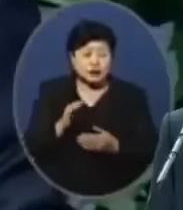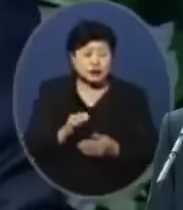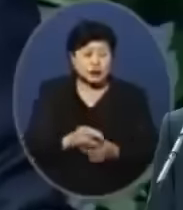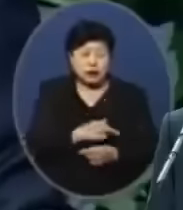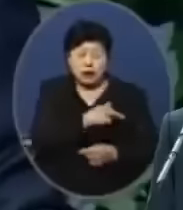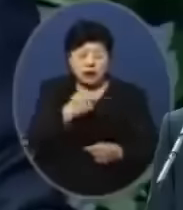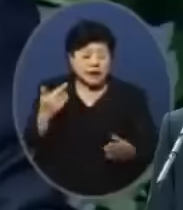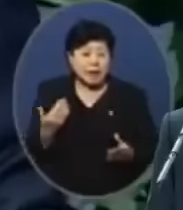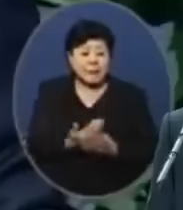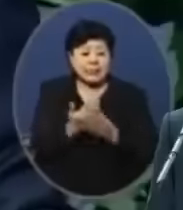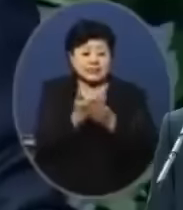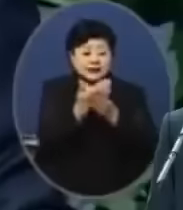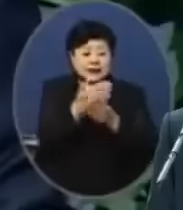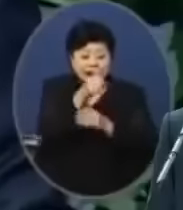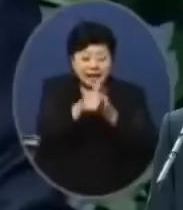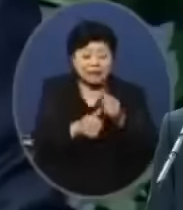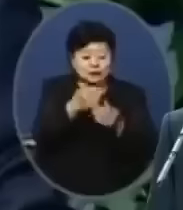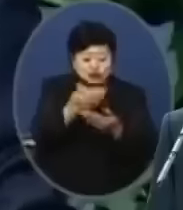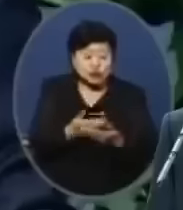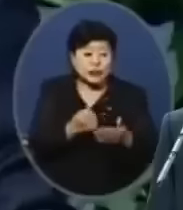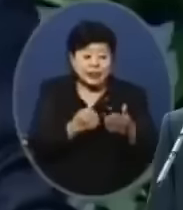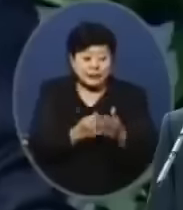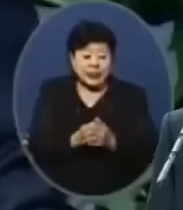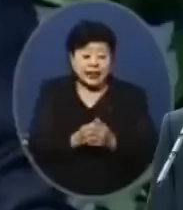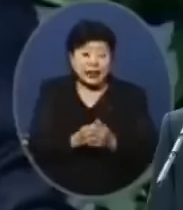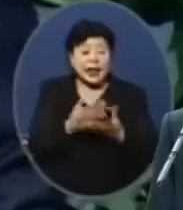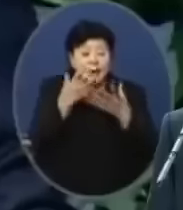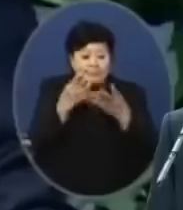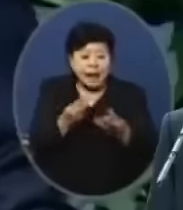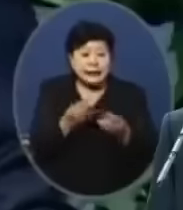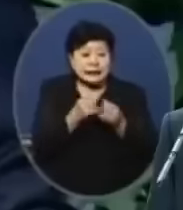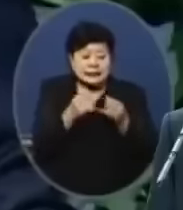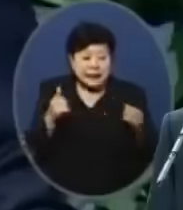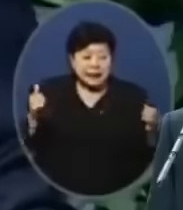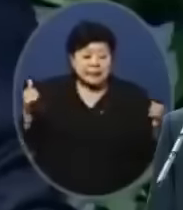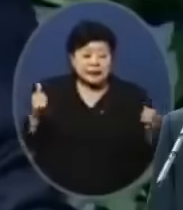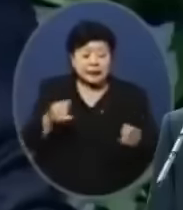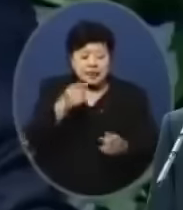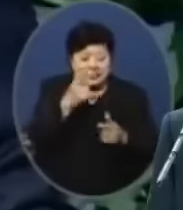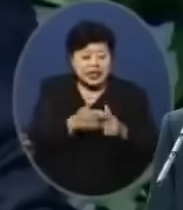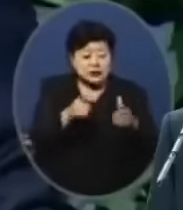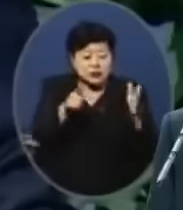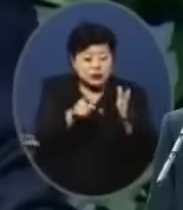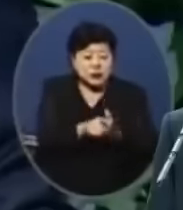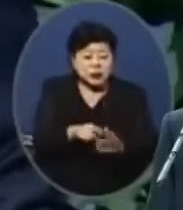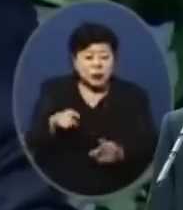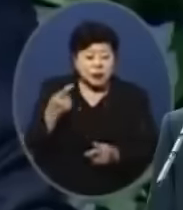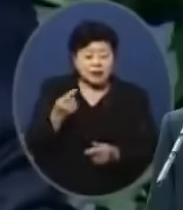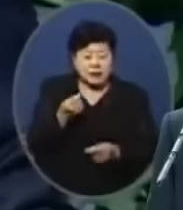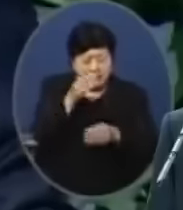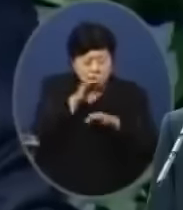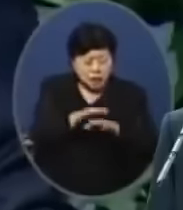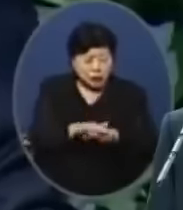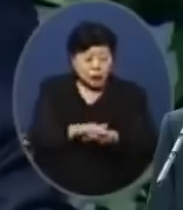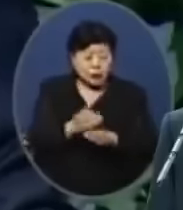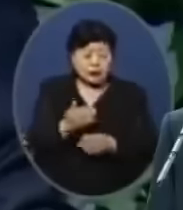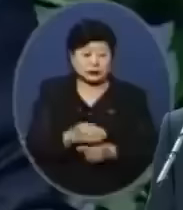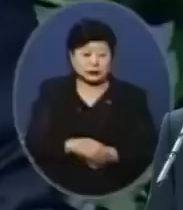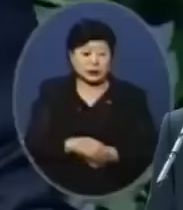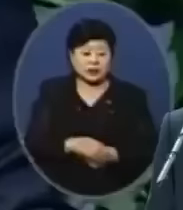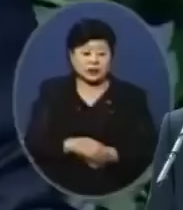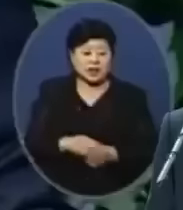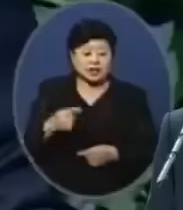거대한 부흥을 하나님이 주셔서 많은 사람들이 예수를 믿어 100만 성도밖에 안 되던